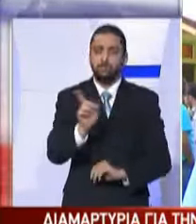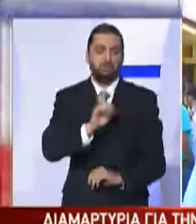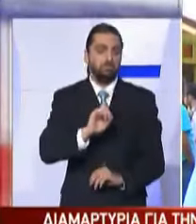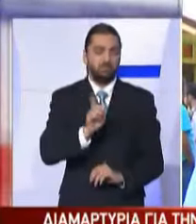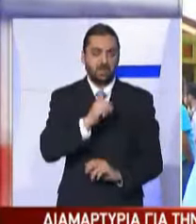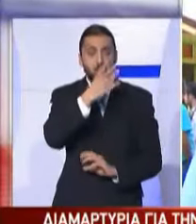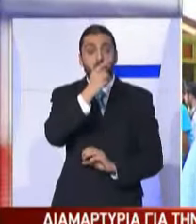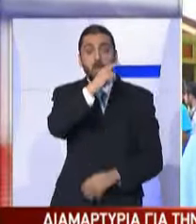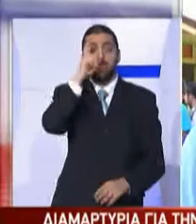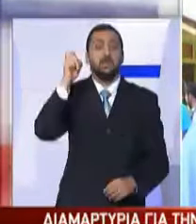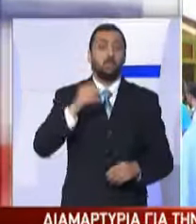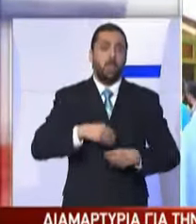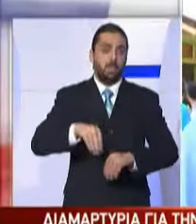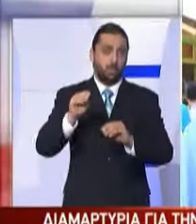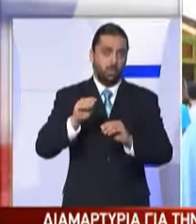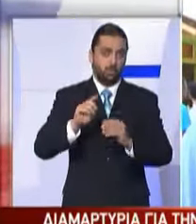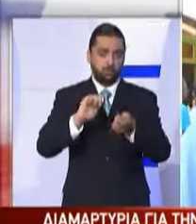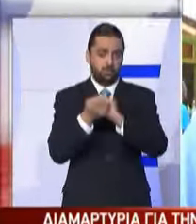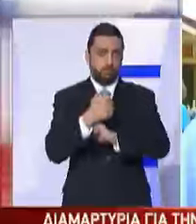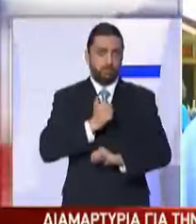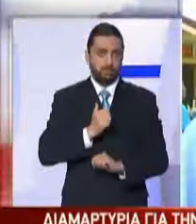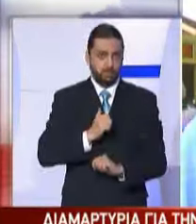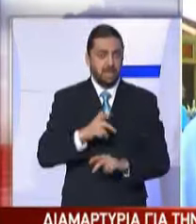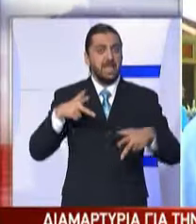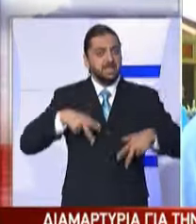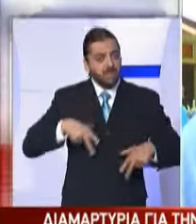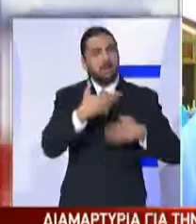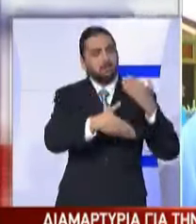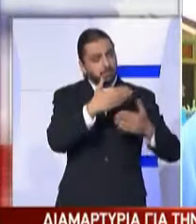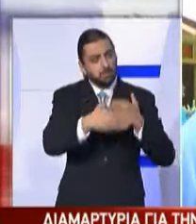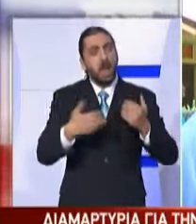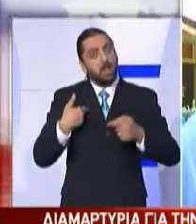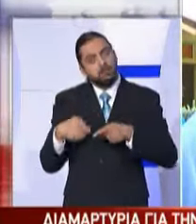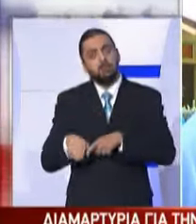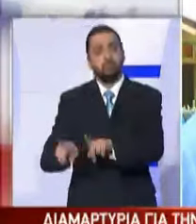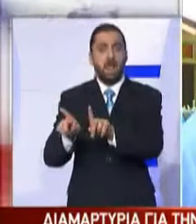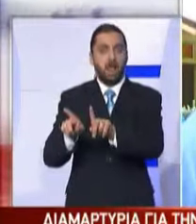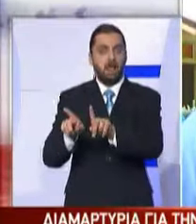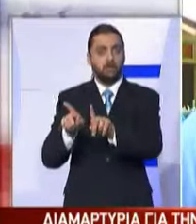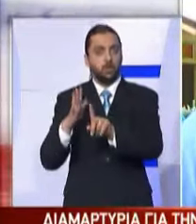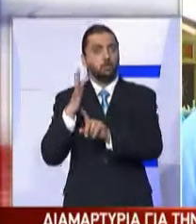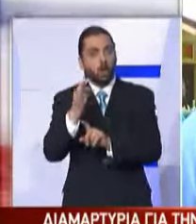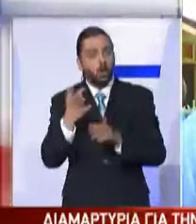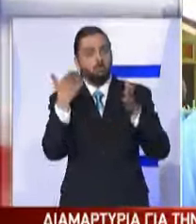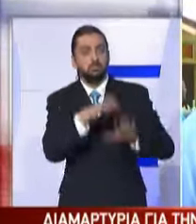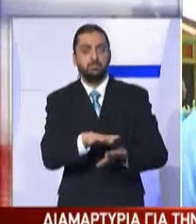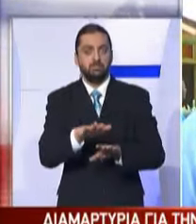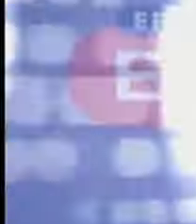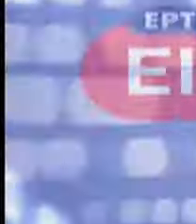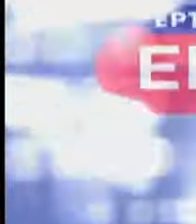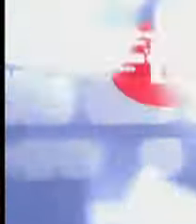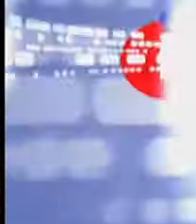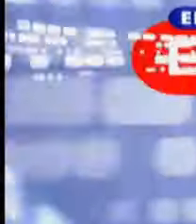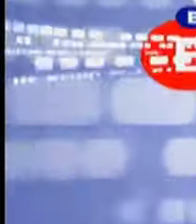για αυτούς μια εύκολη κατάσταση. Μπορεί η κυβέρνηση να προχωράει, αλλά εμείς λειτουργούμε παράλληλα αποτρεπτικά προς υποψήφιους αγοραστές.